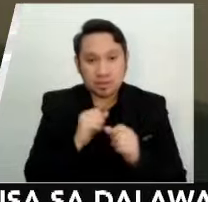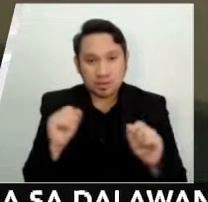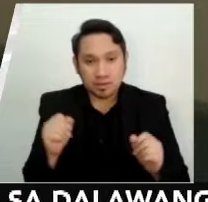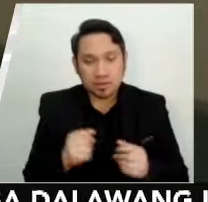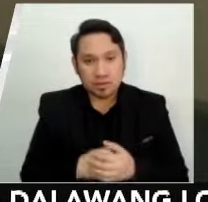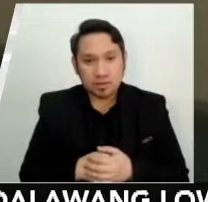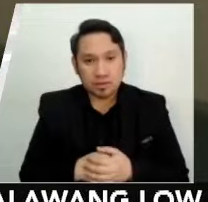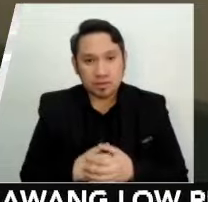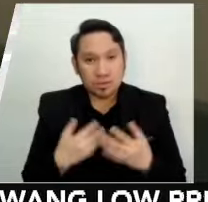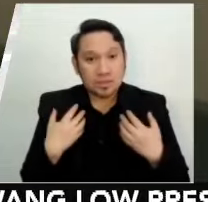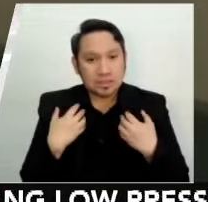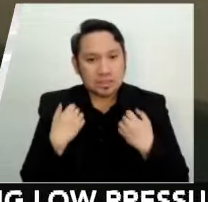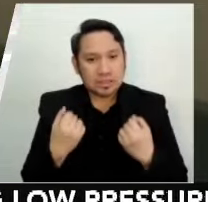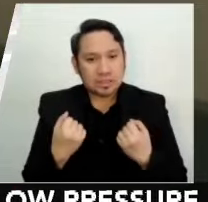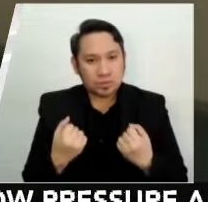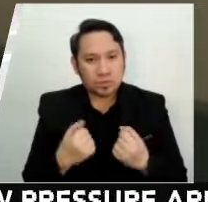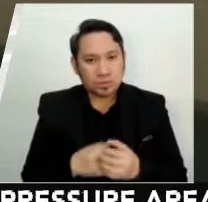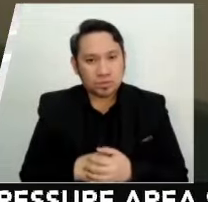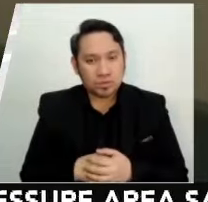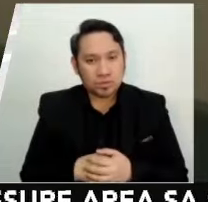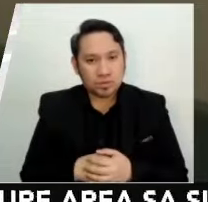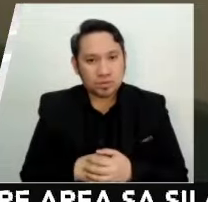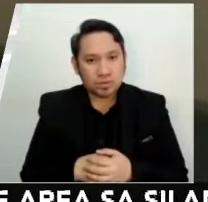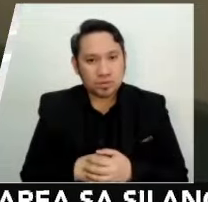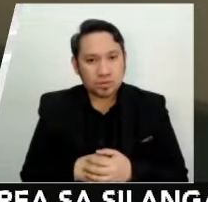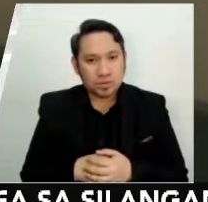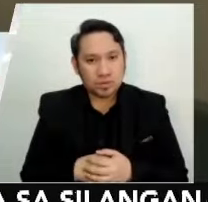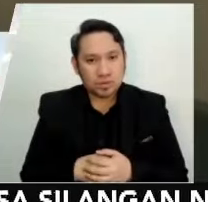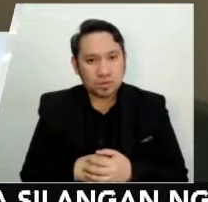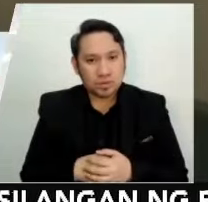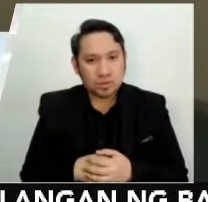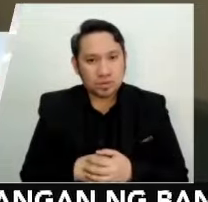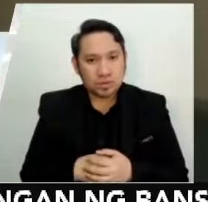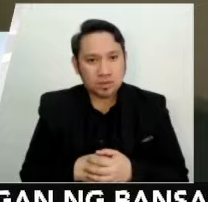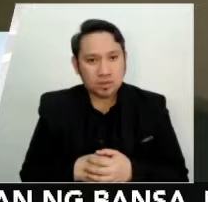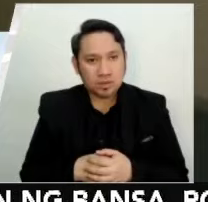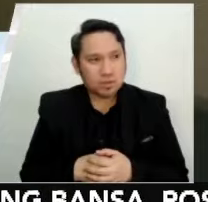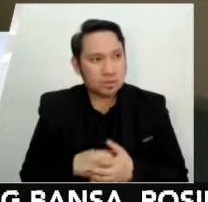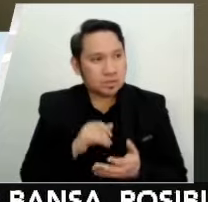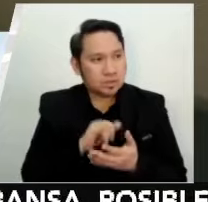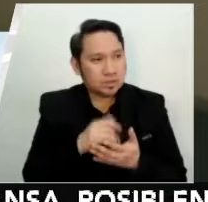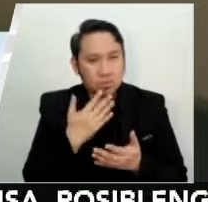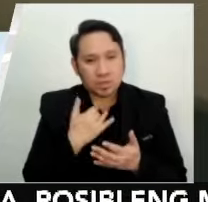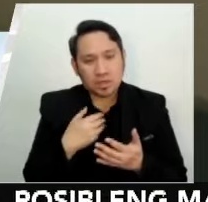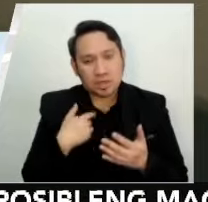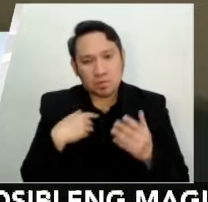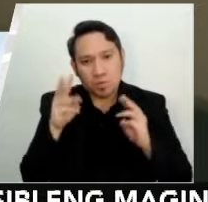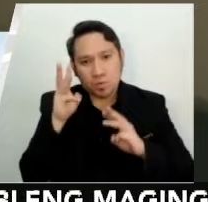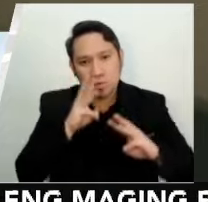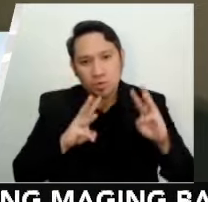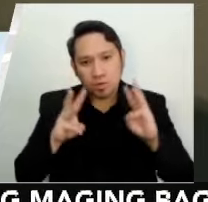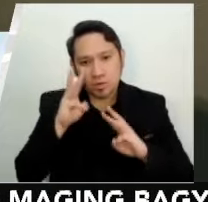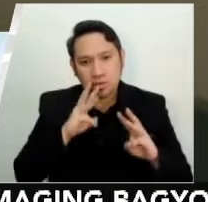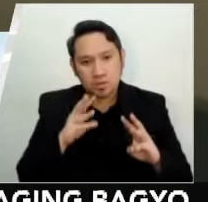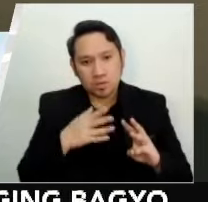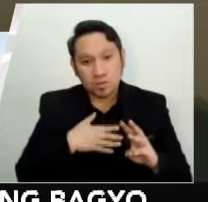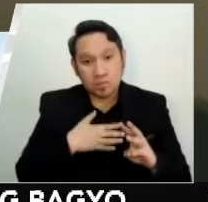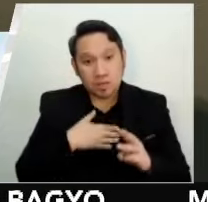Oo. Tapos? Kaya nga nag-aalala ako. Mga anak ko. Bakit po yung mga anak